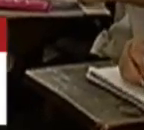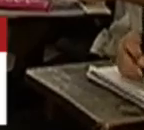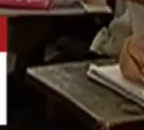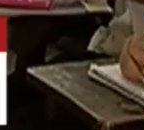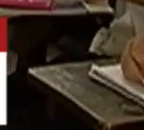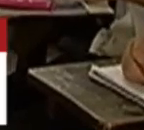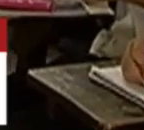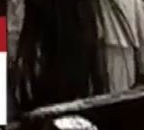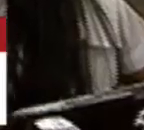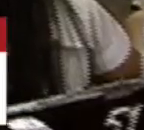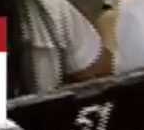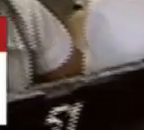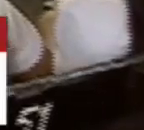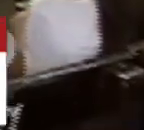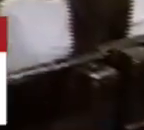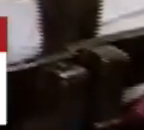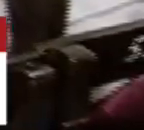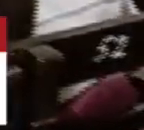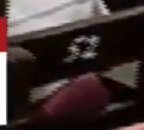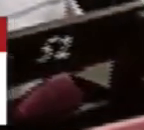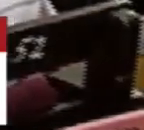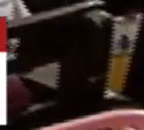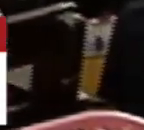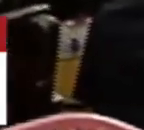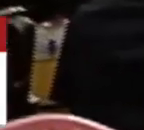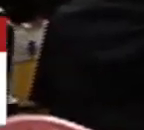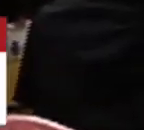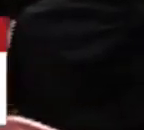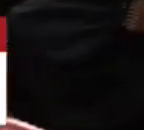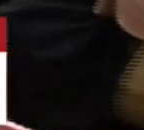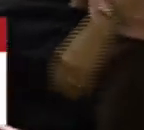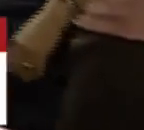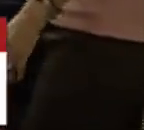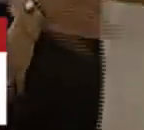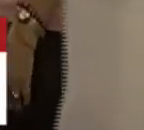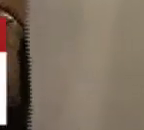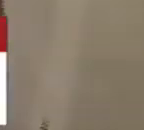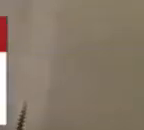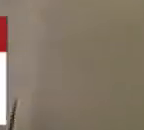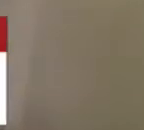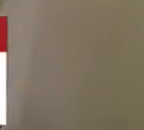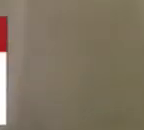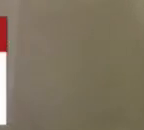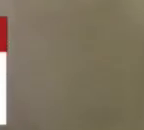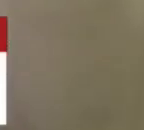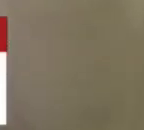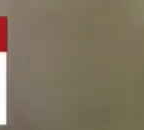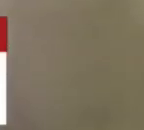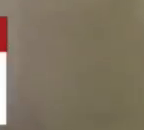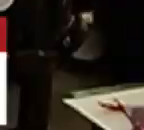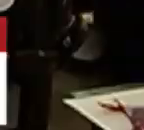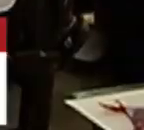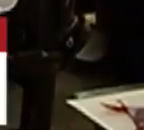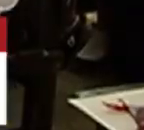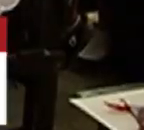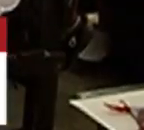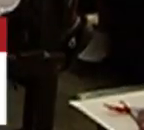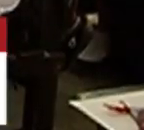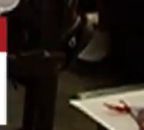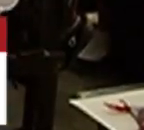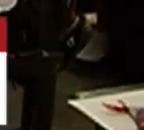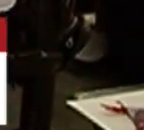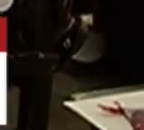akin. So sa akin, kahit anong oportunidad para makatulong dun sa mga gustong matuto, gusto kong maging